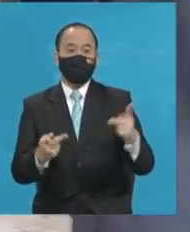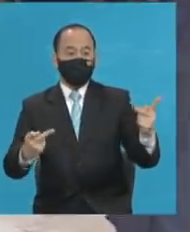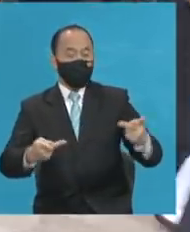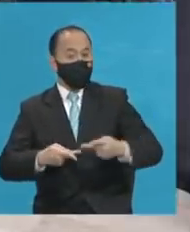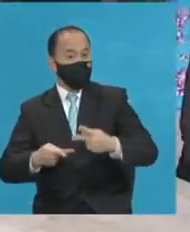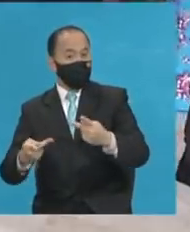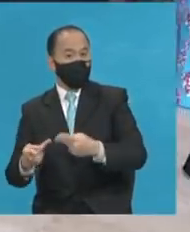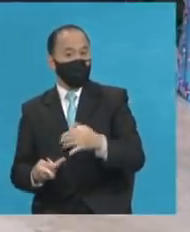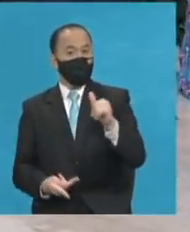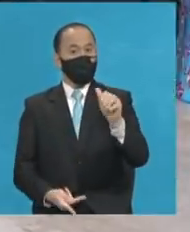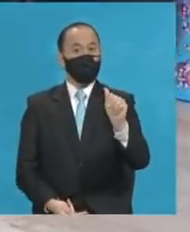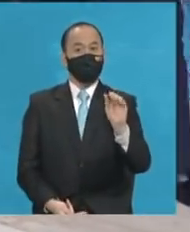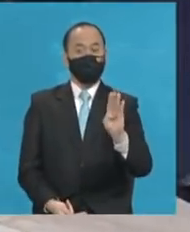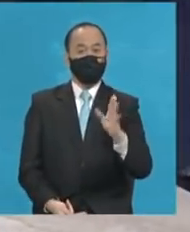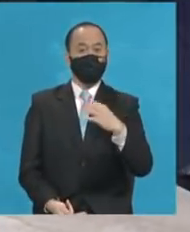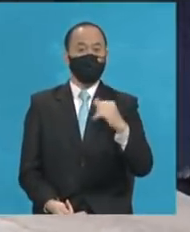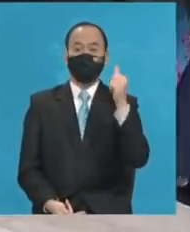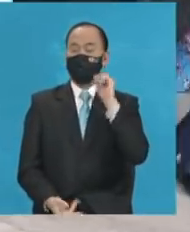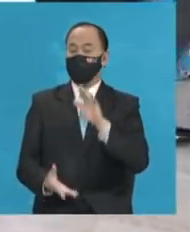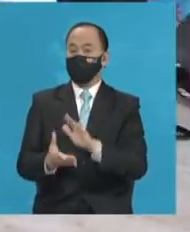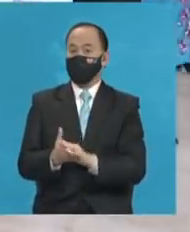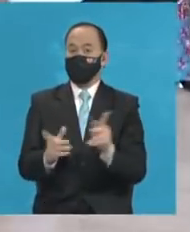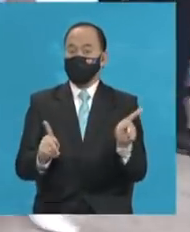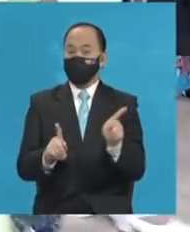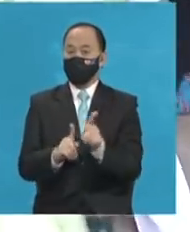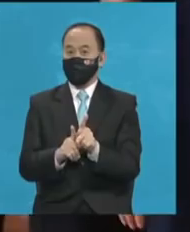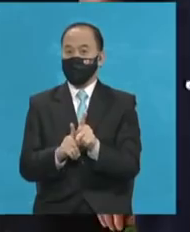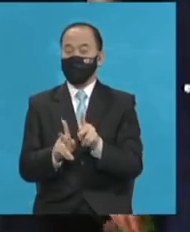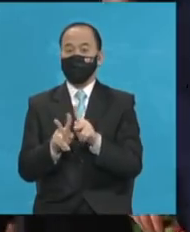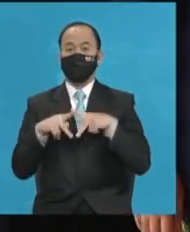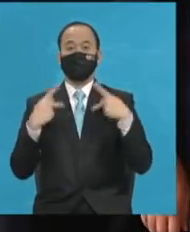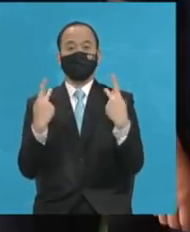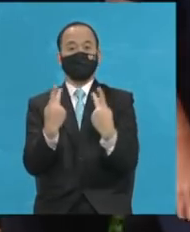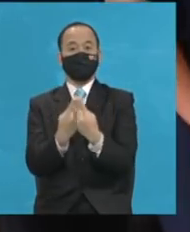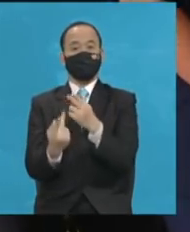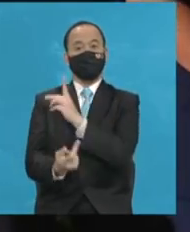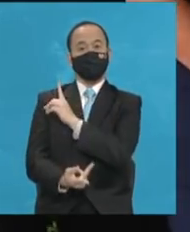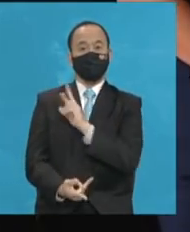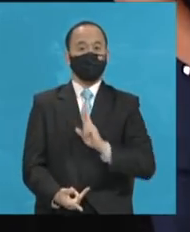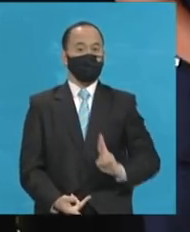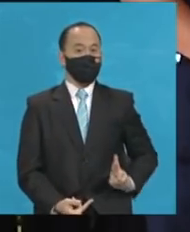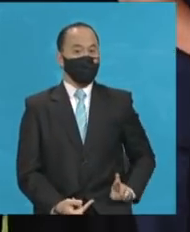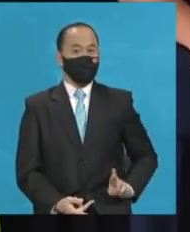yang amat berhormat dan istri kepada ahli-ahli kerabat diraja